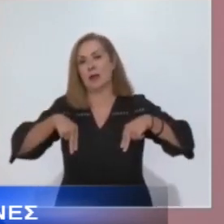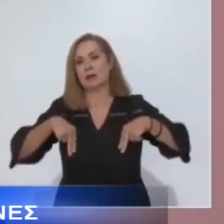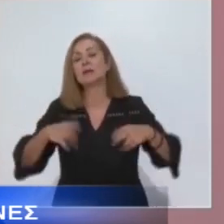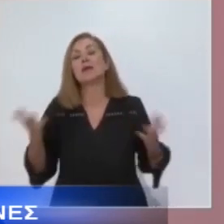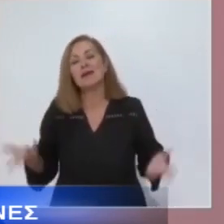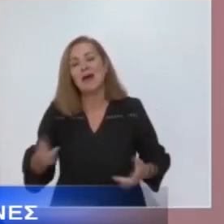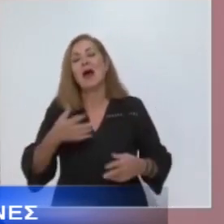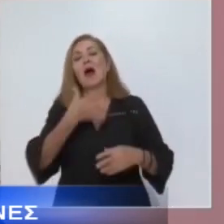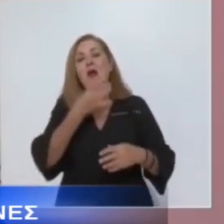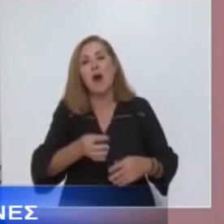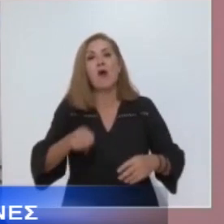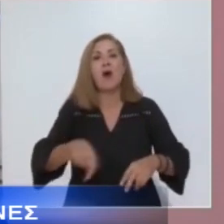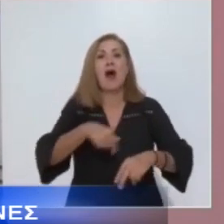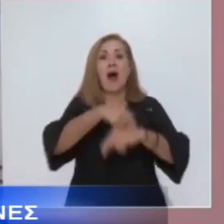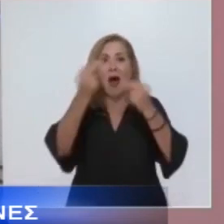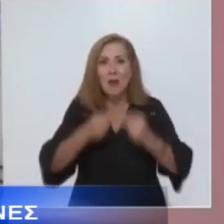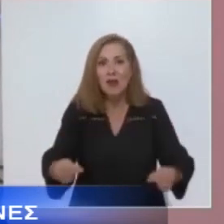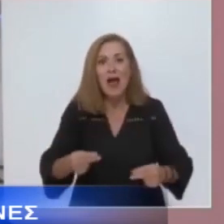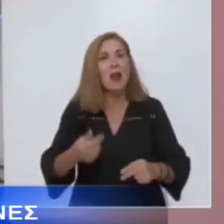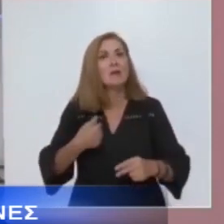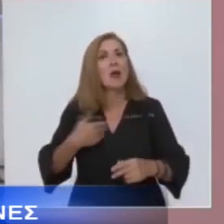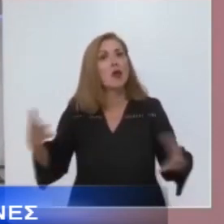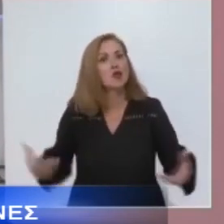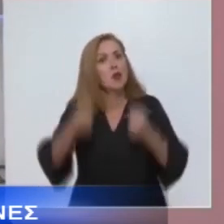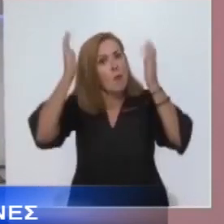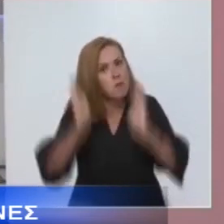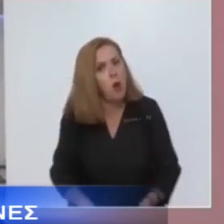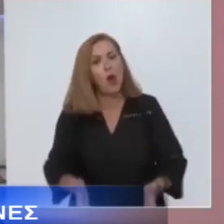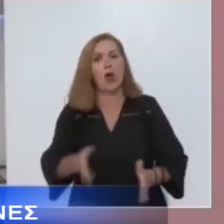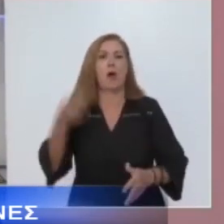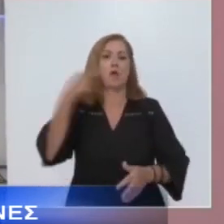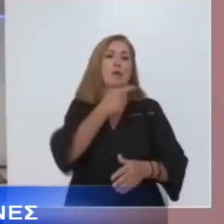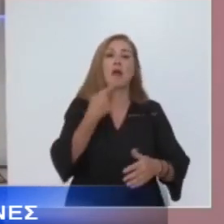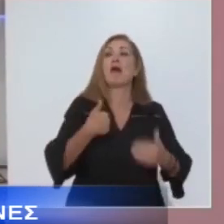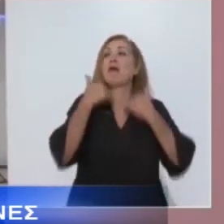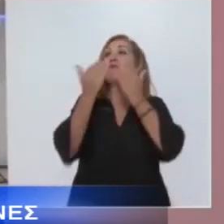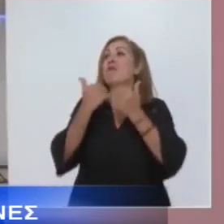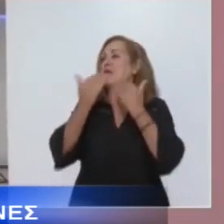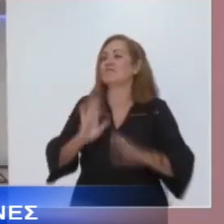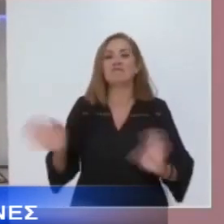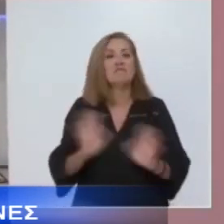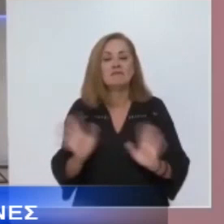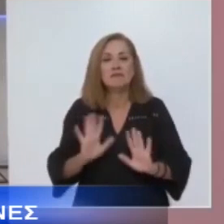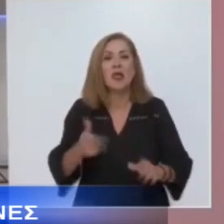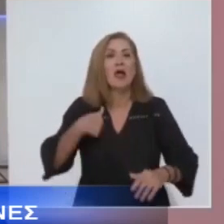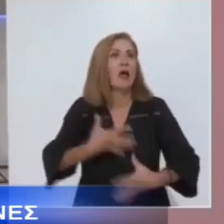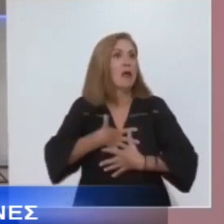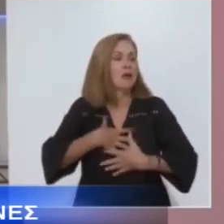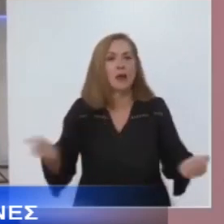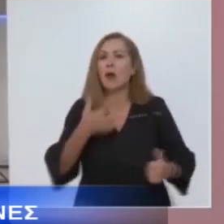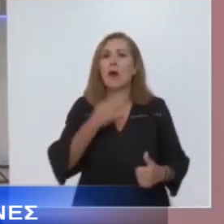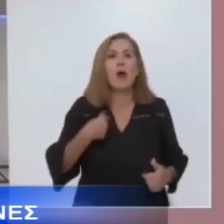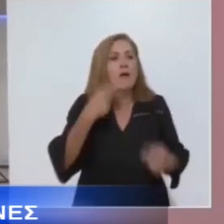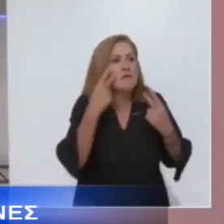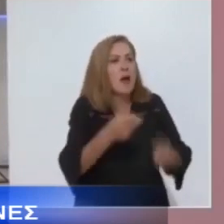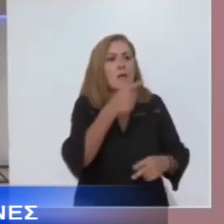όπως χαρακτηρίζει ο Πρωθυπουργός ή οι υπουργοί του. Και ακόμα πιο εξοργιστικό είναι ότι προσπαθούν να μας πείσουν ότι για τίποτα δεν φταίνε. Δεν έχουμε ακούσει